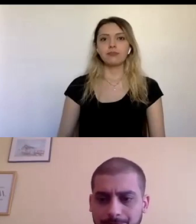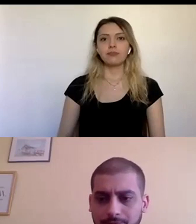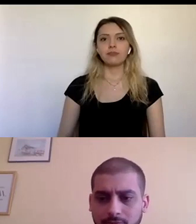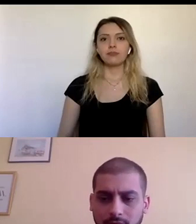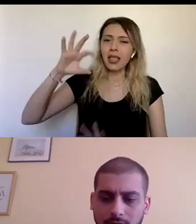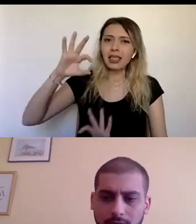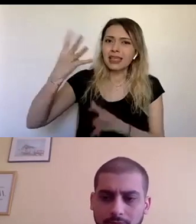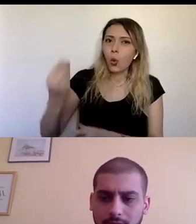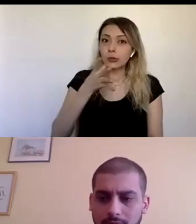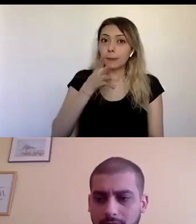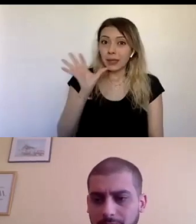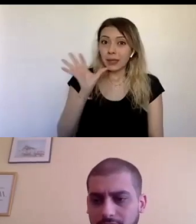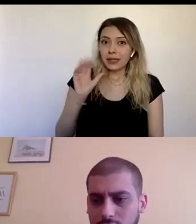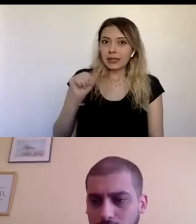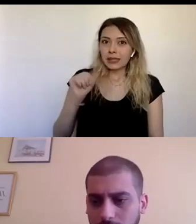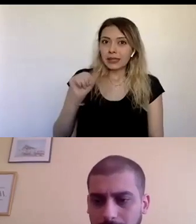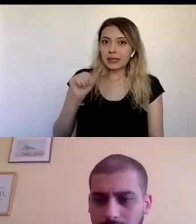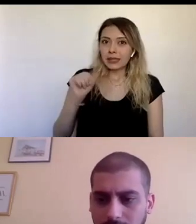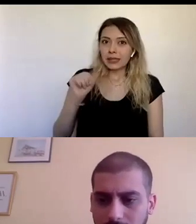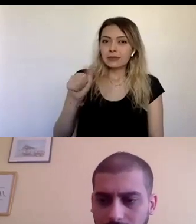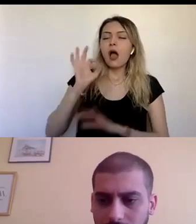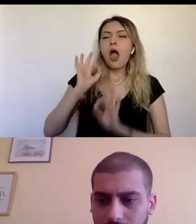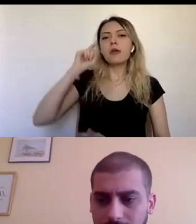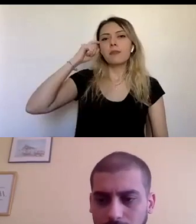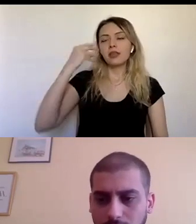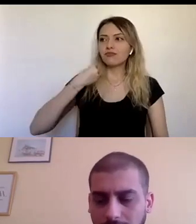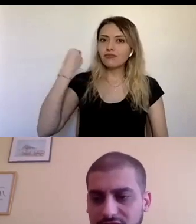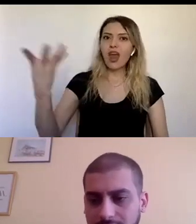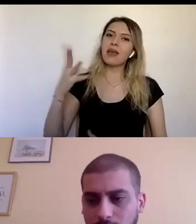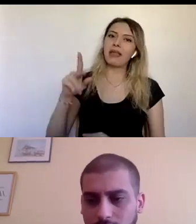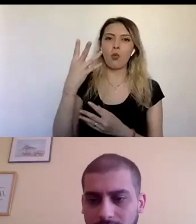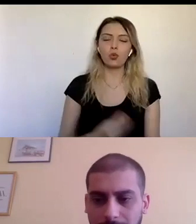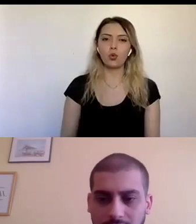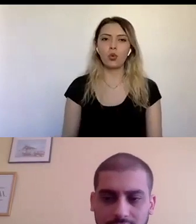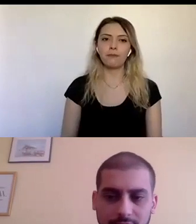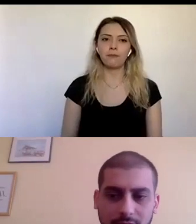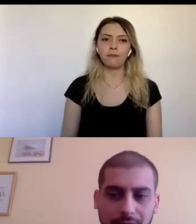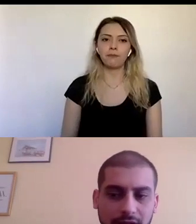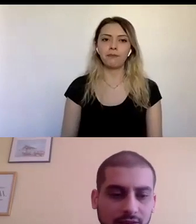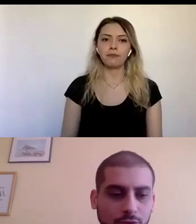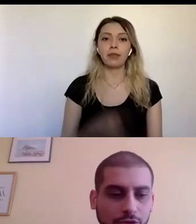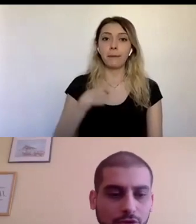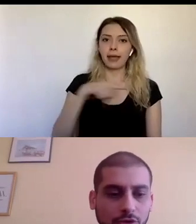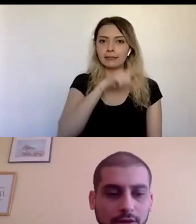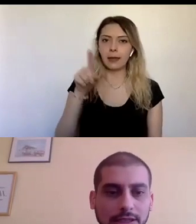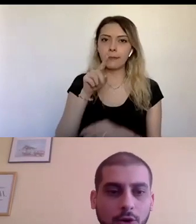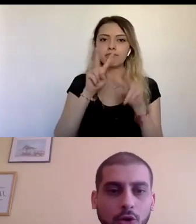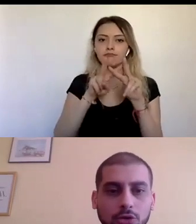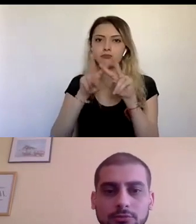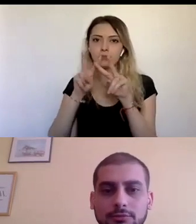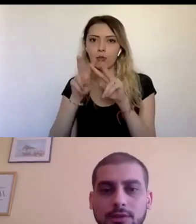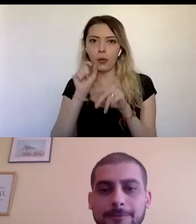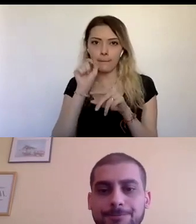Onu yineleyelim. Ben bir tool'ların olduğu, araçların olduğu bir link paylaştım şimdi.